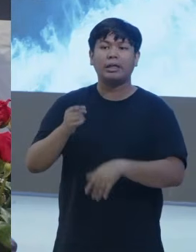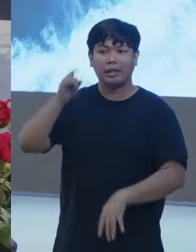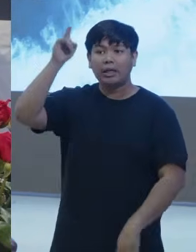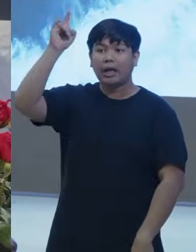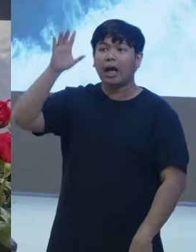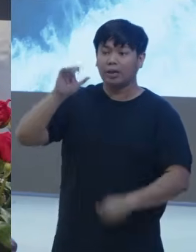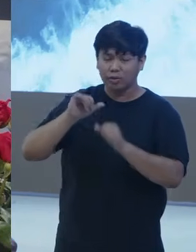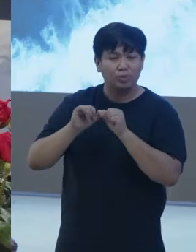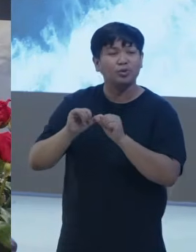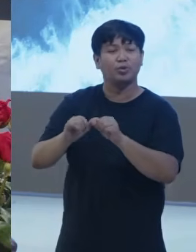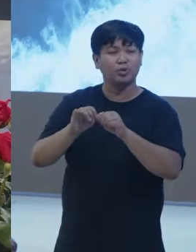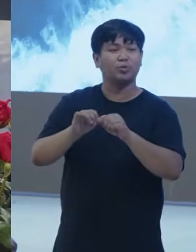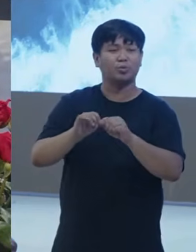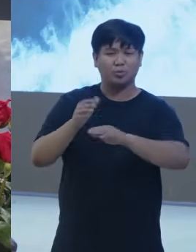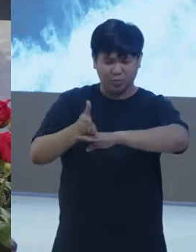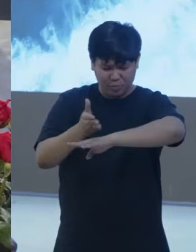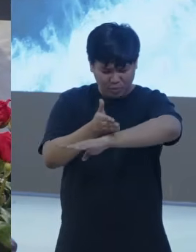Diyos.